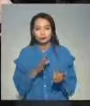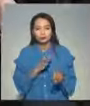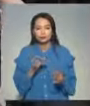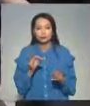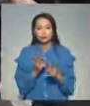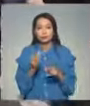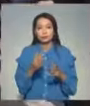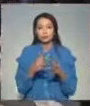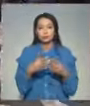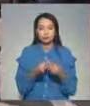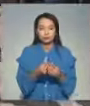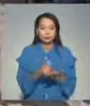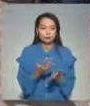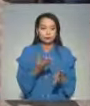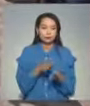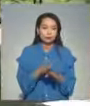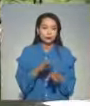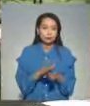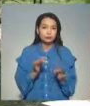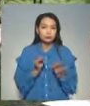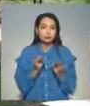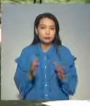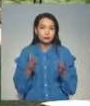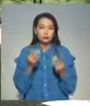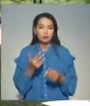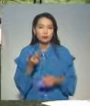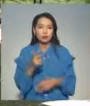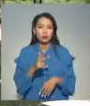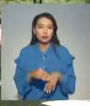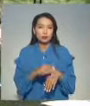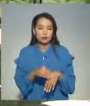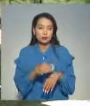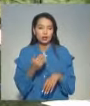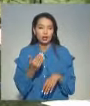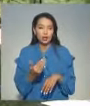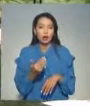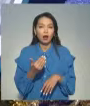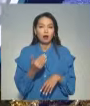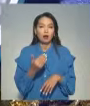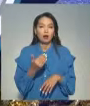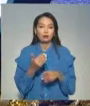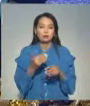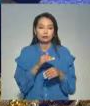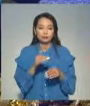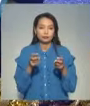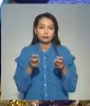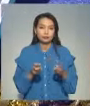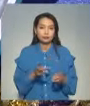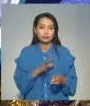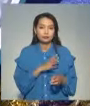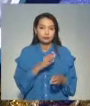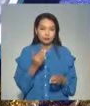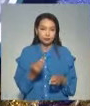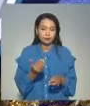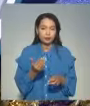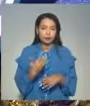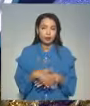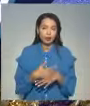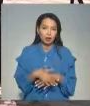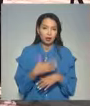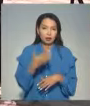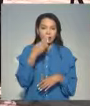отбасылық құндылықтарды дәріптеу. Мерекелік кеште үш жұп салтанатты түрде неке куәліктерін алды. Жиында жастардың ата-аналары мен туған туыстары қатысып